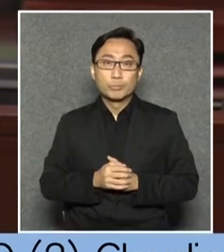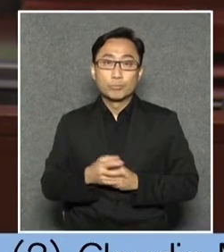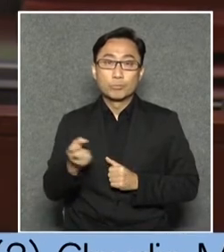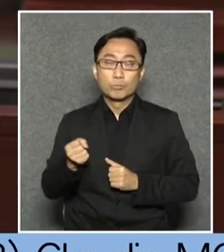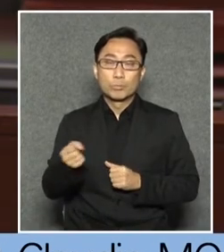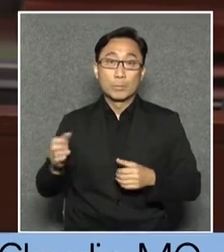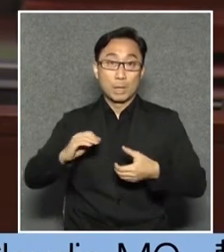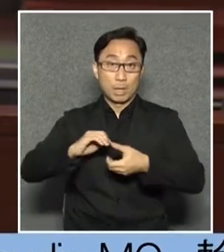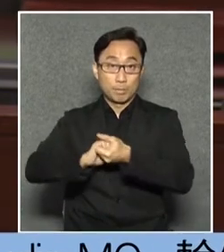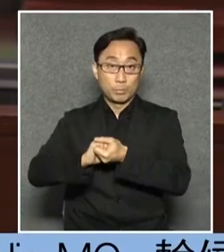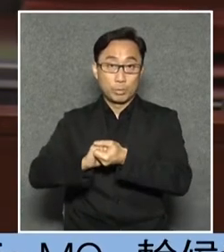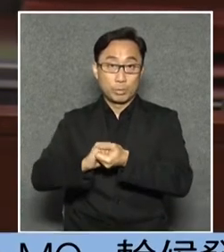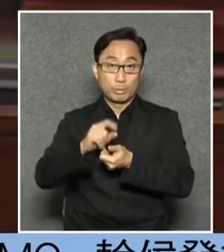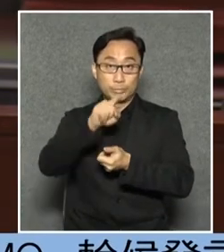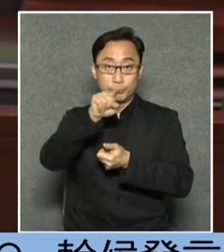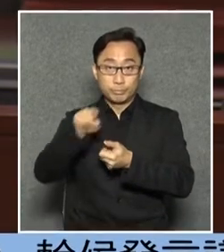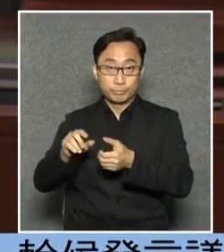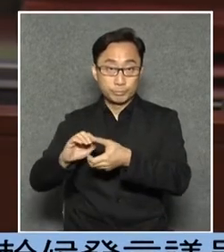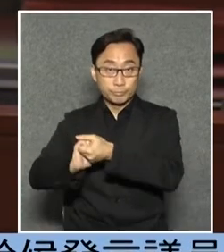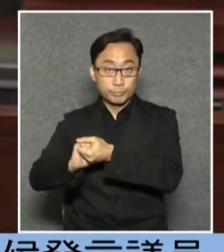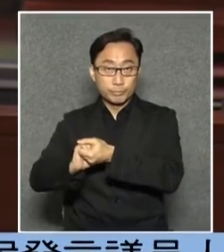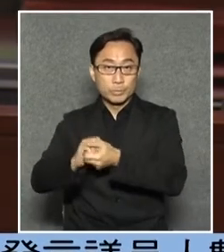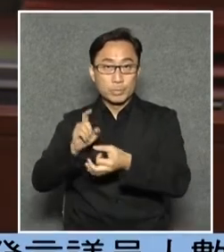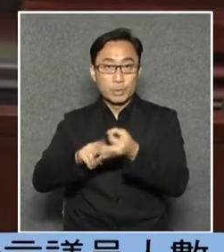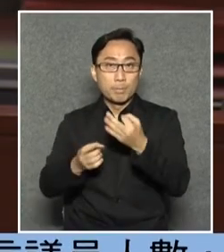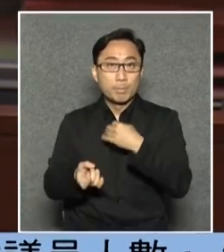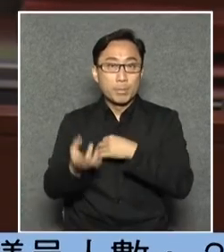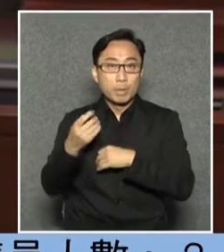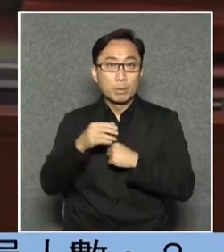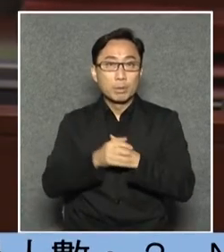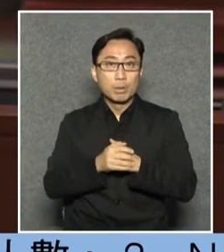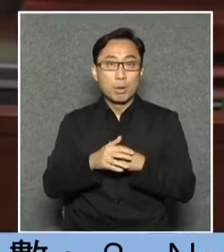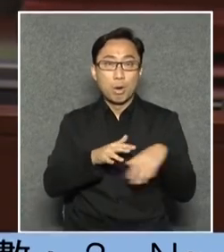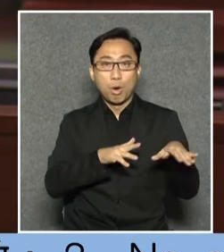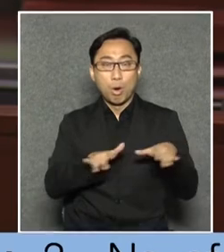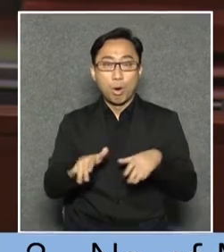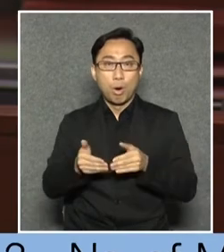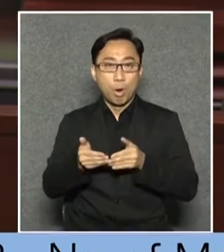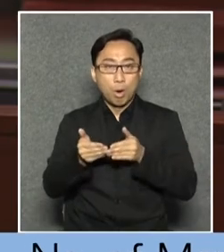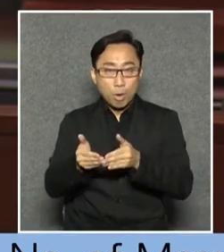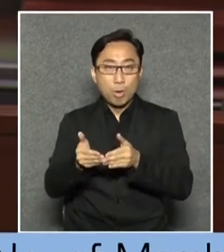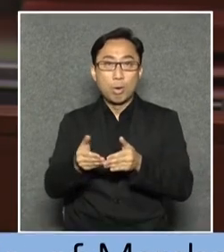嘅，原名叫海航香港。